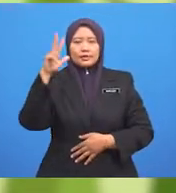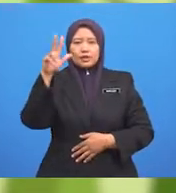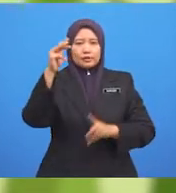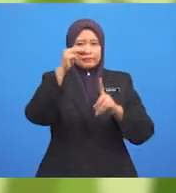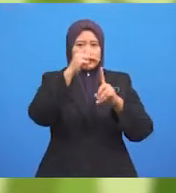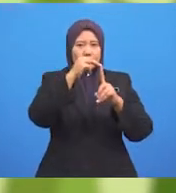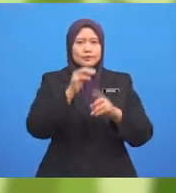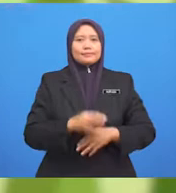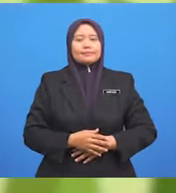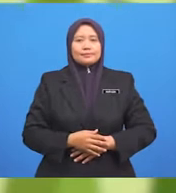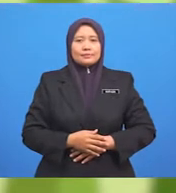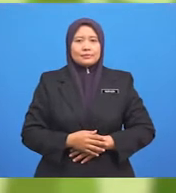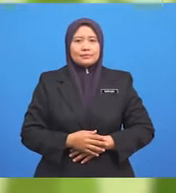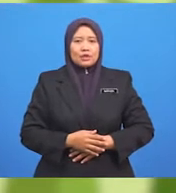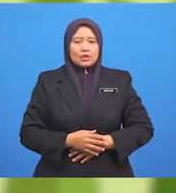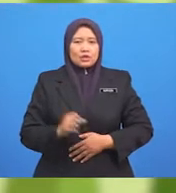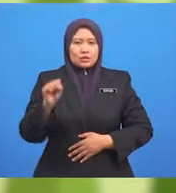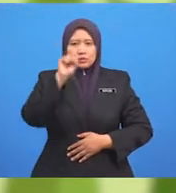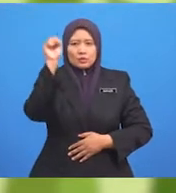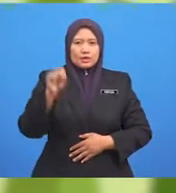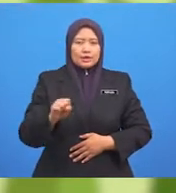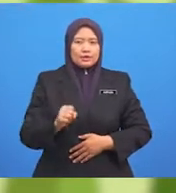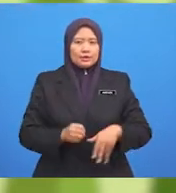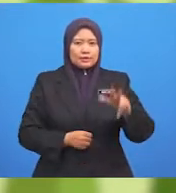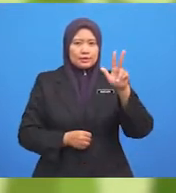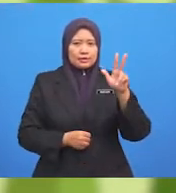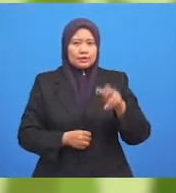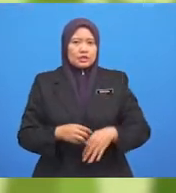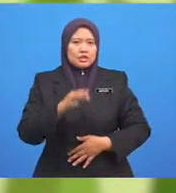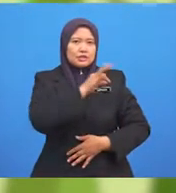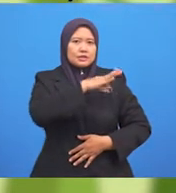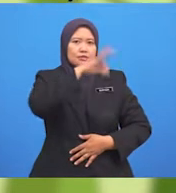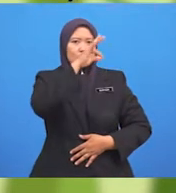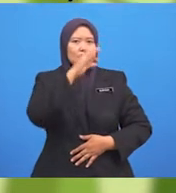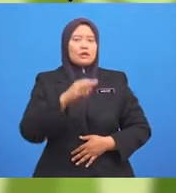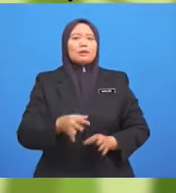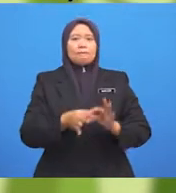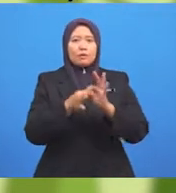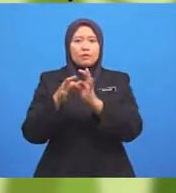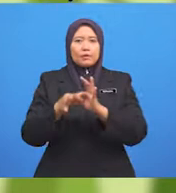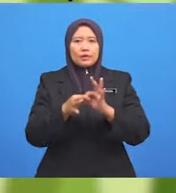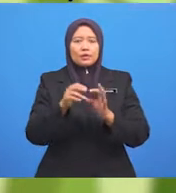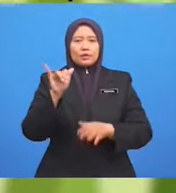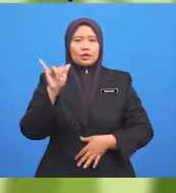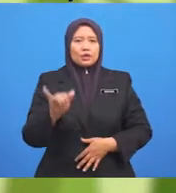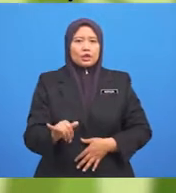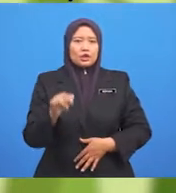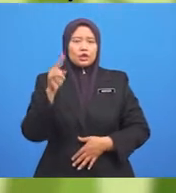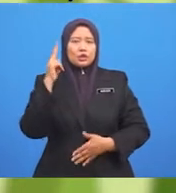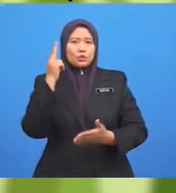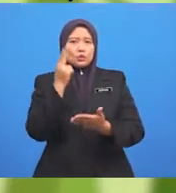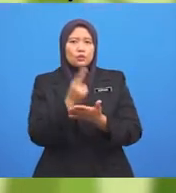3 markah. Soalan yang ketiga, semangat perpaduan yang utuh dapat